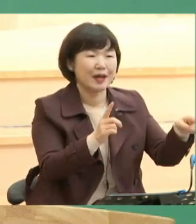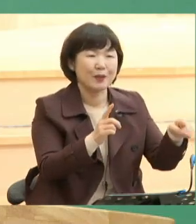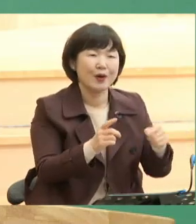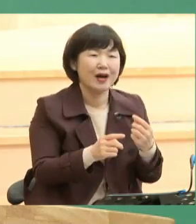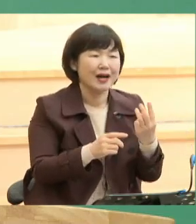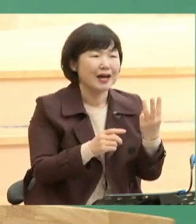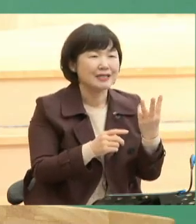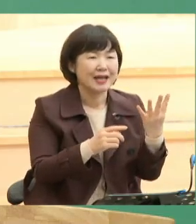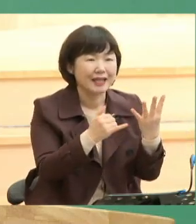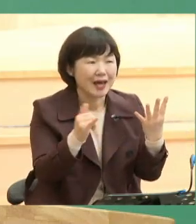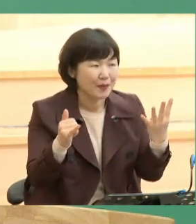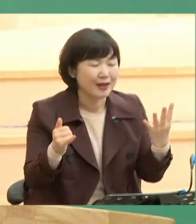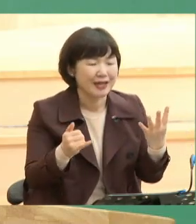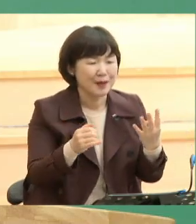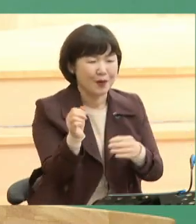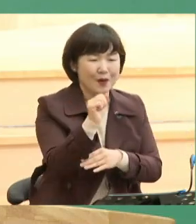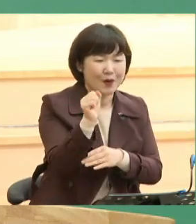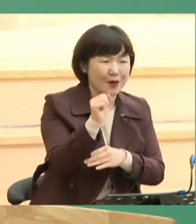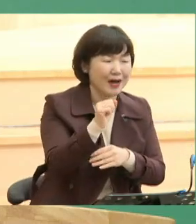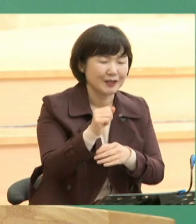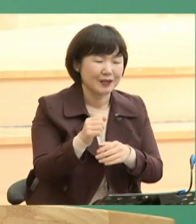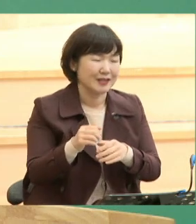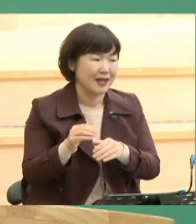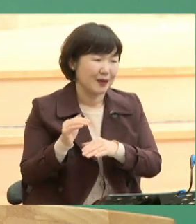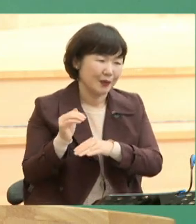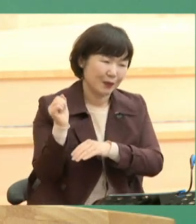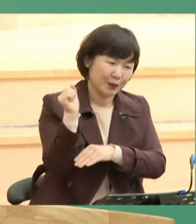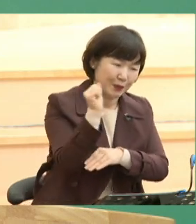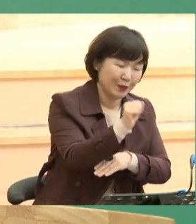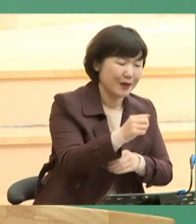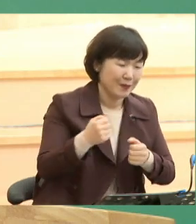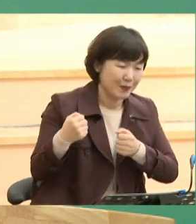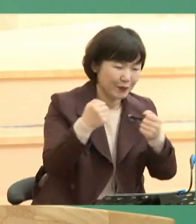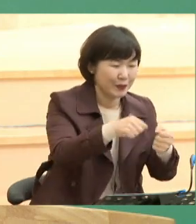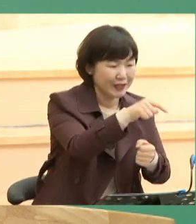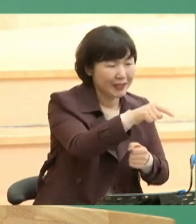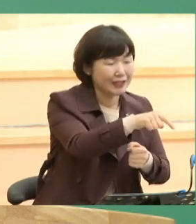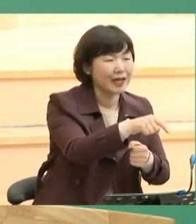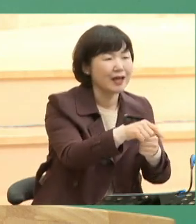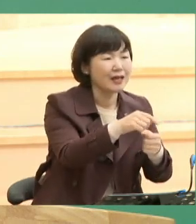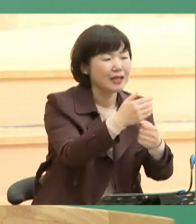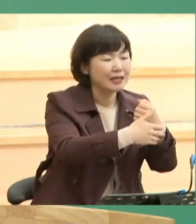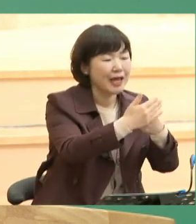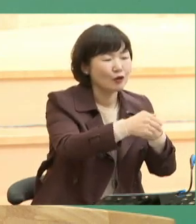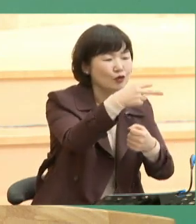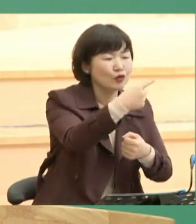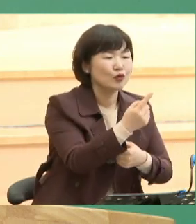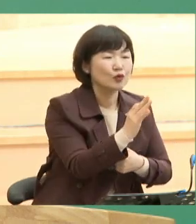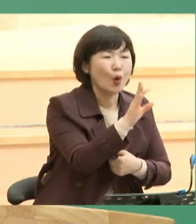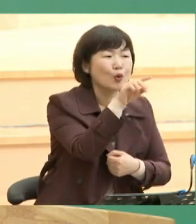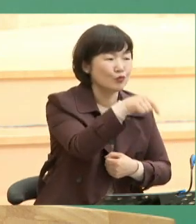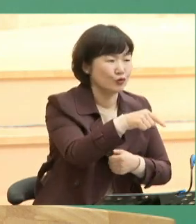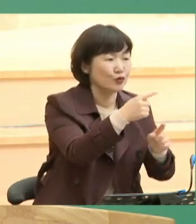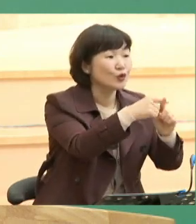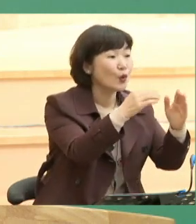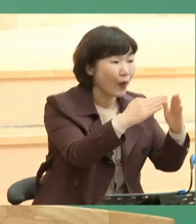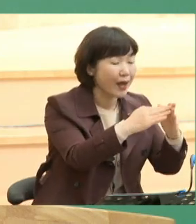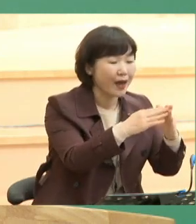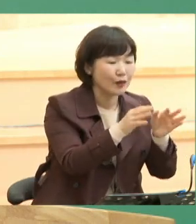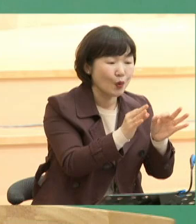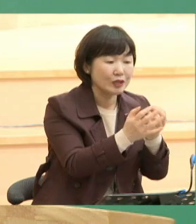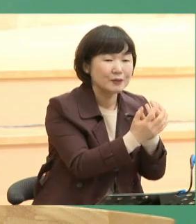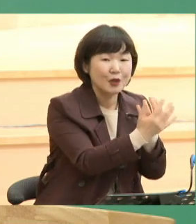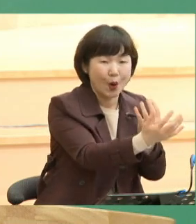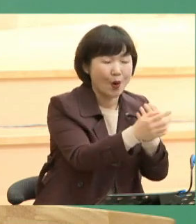차를 몰고 이렇게 해가지고 는 벌써 30년도 더 된 얘긴데 뭐냐면 대구 동구 게 롭 금요철야 로 옮겨